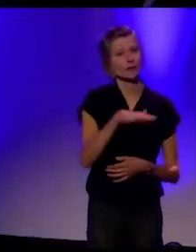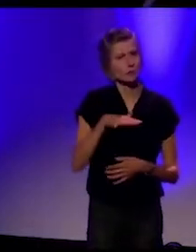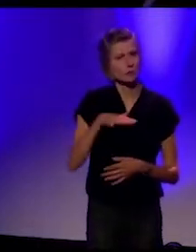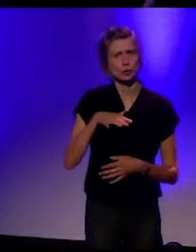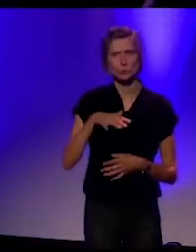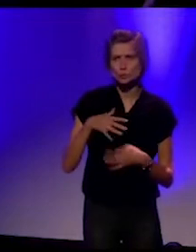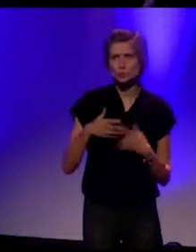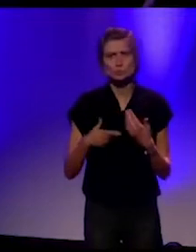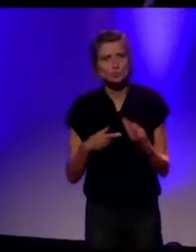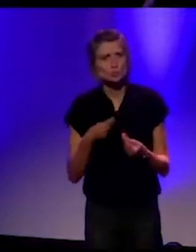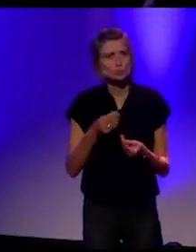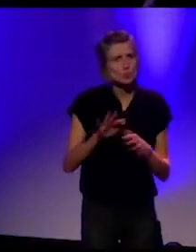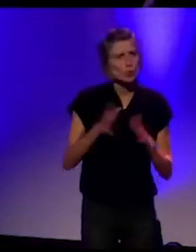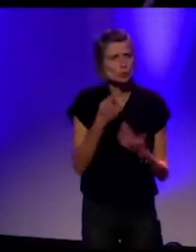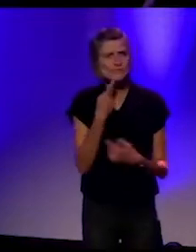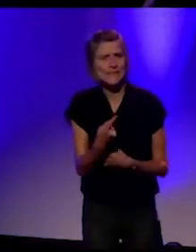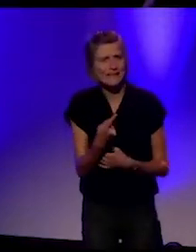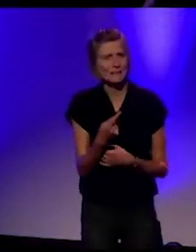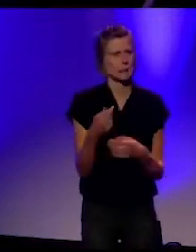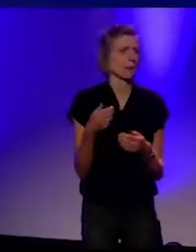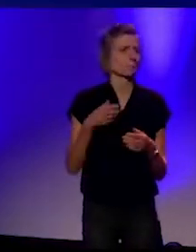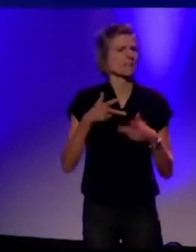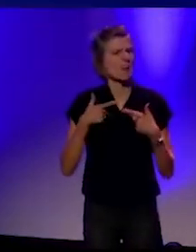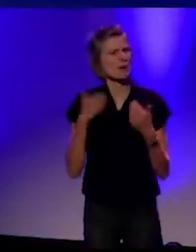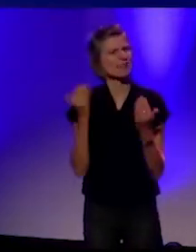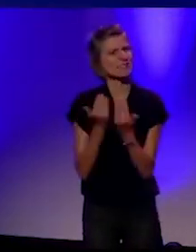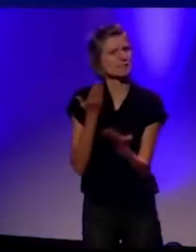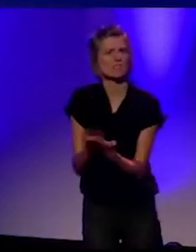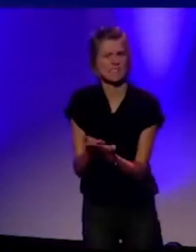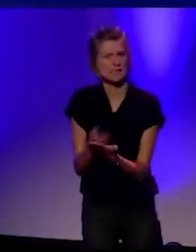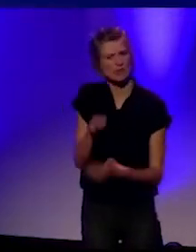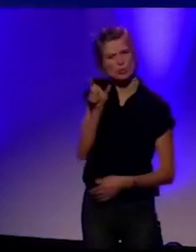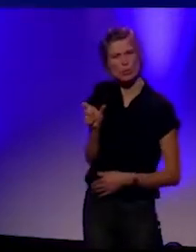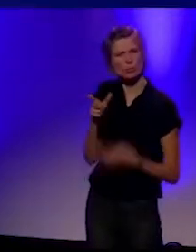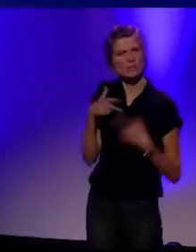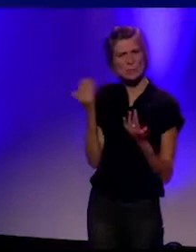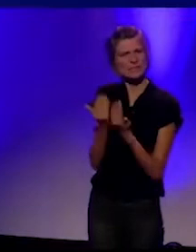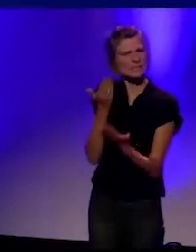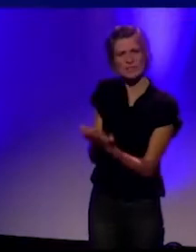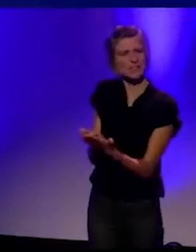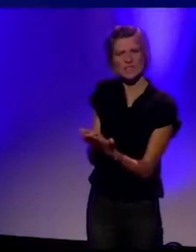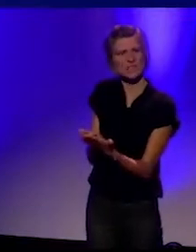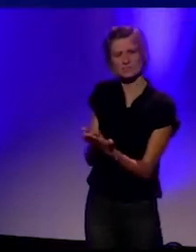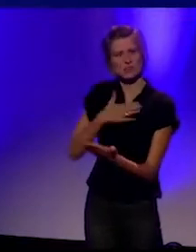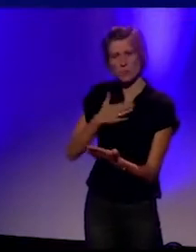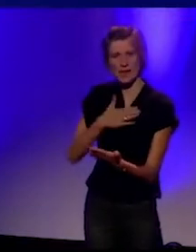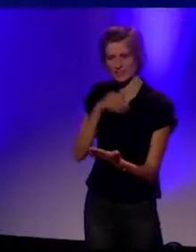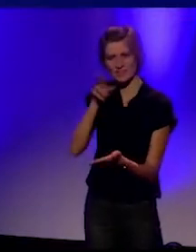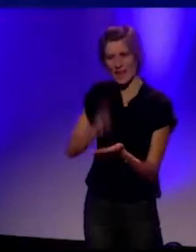aan omschreven in termen van maatschappelijke dienstverlening. Maar ik vind dat eigenlijk een term die niet echt eer doet